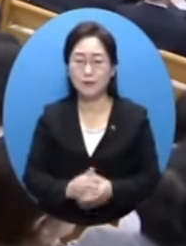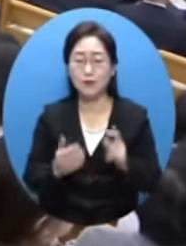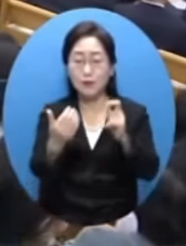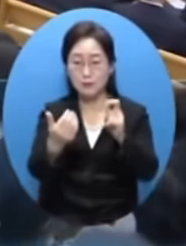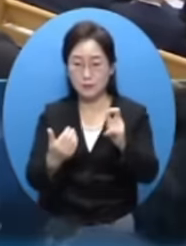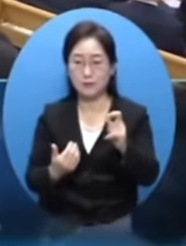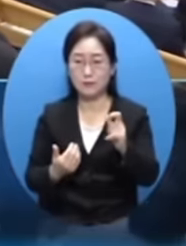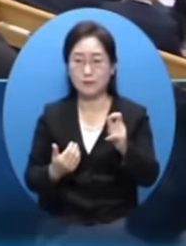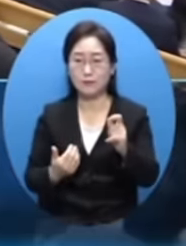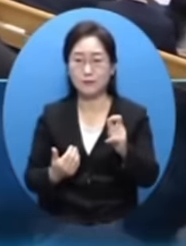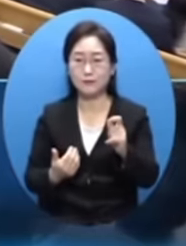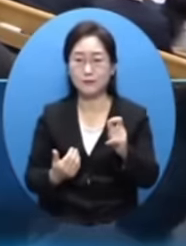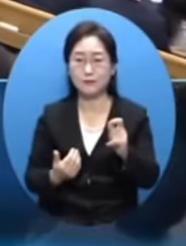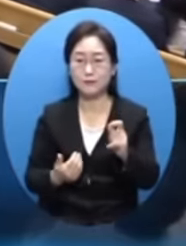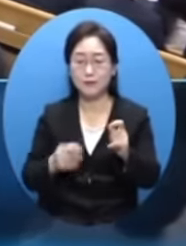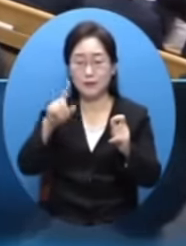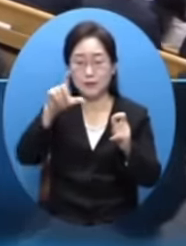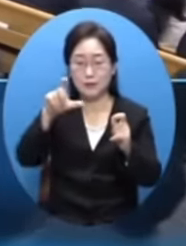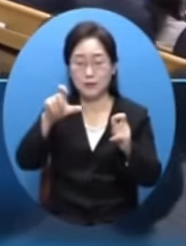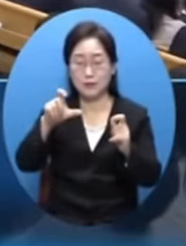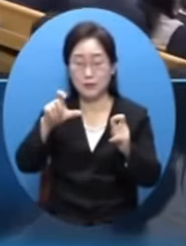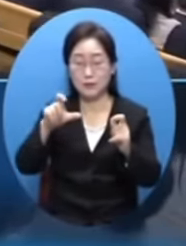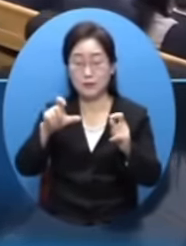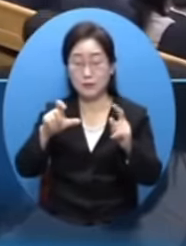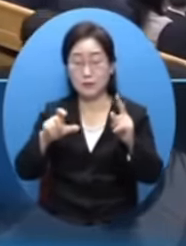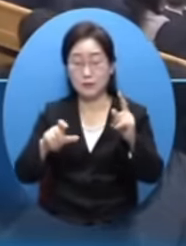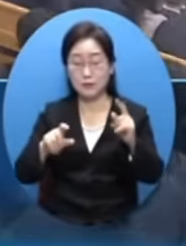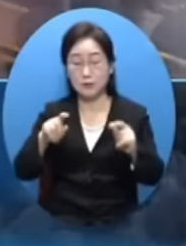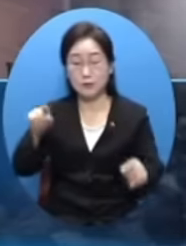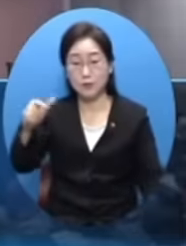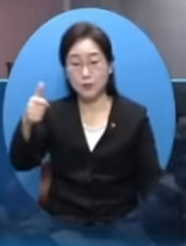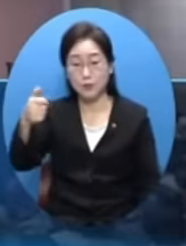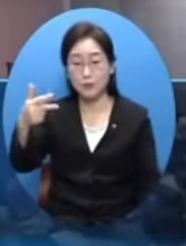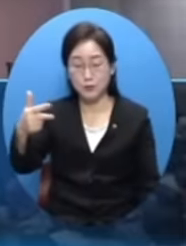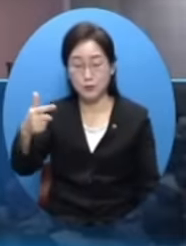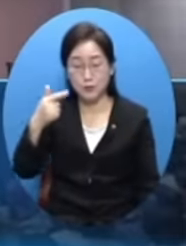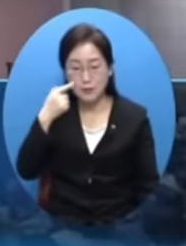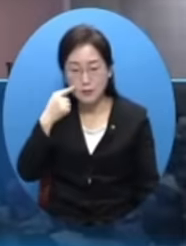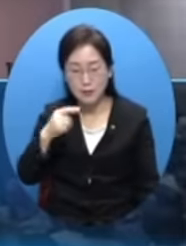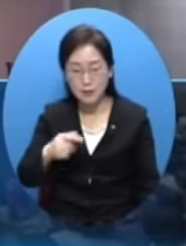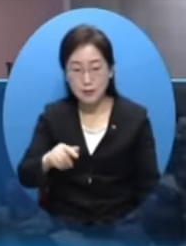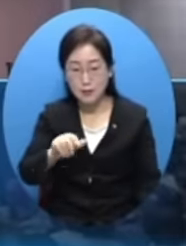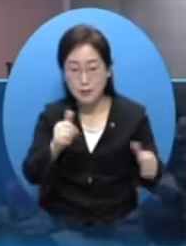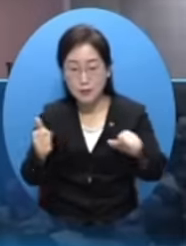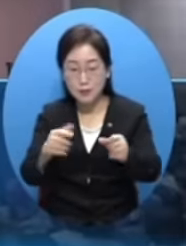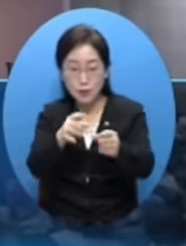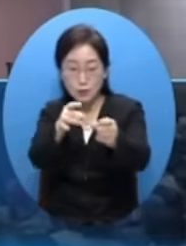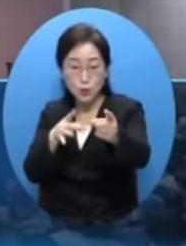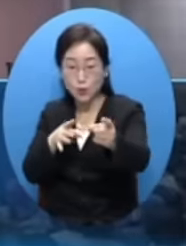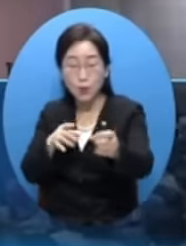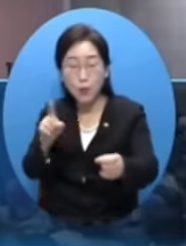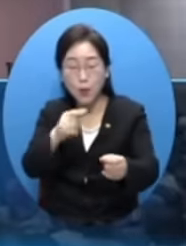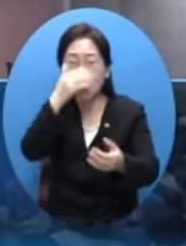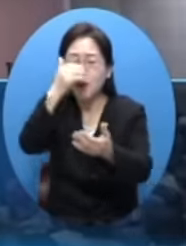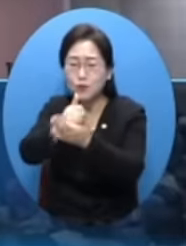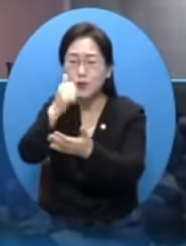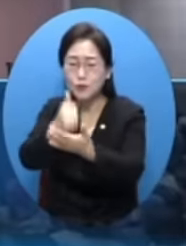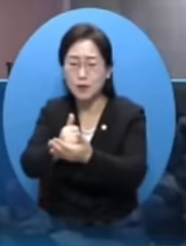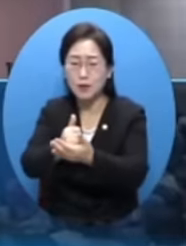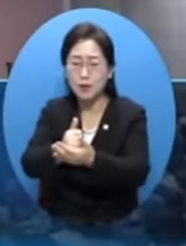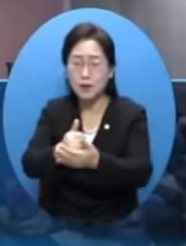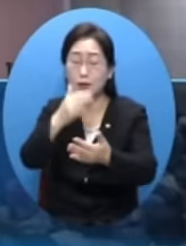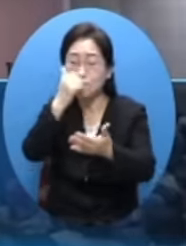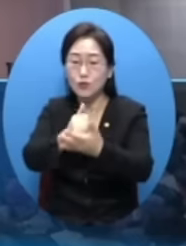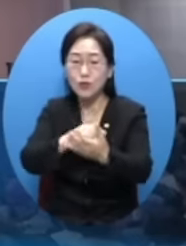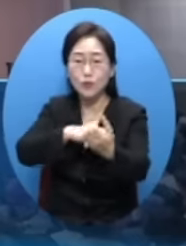고린도전서 15장 56절에 보니까 사망이 쏘는 것은 죄요 죄의 권능은 율법이라고